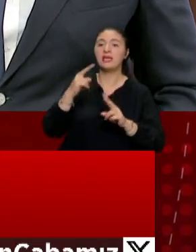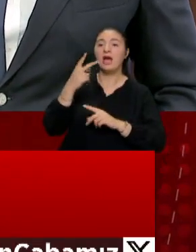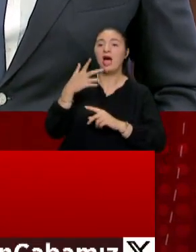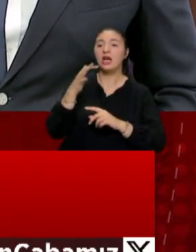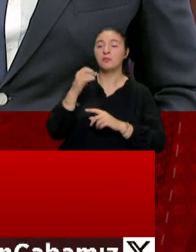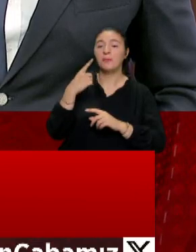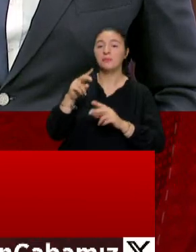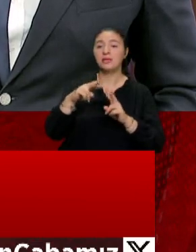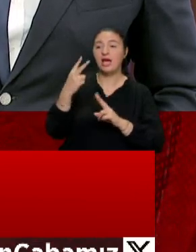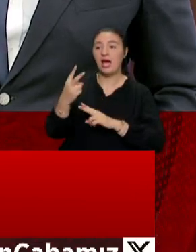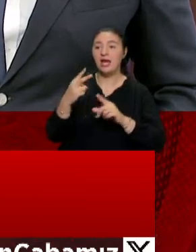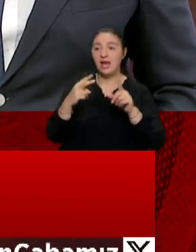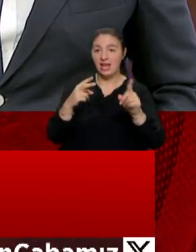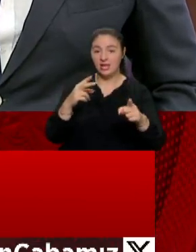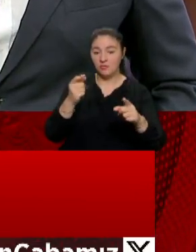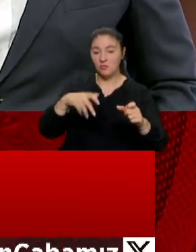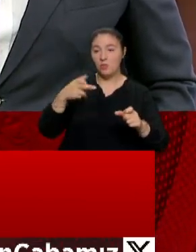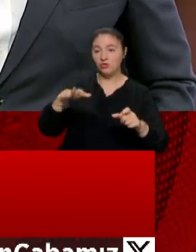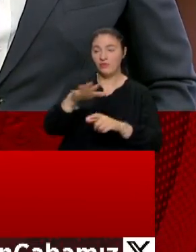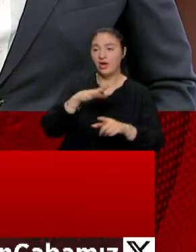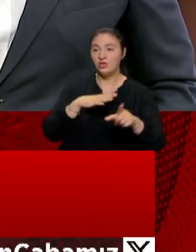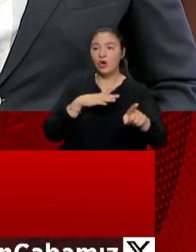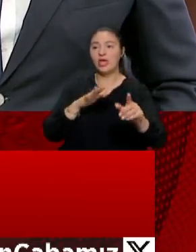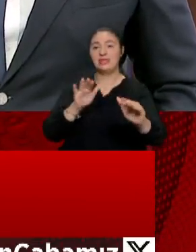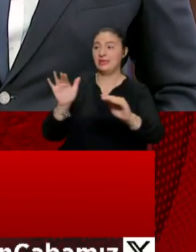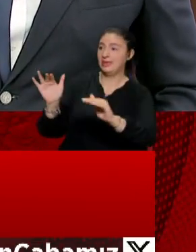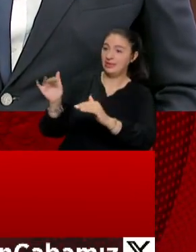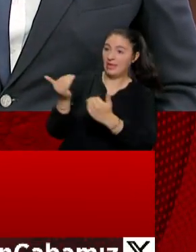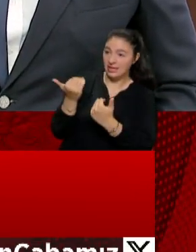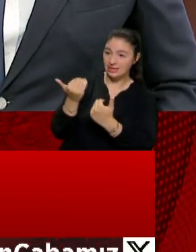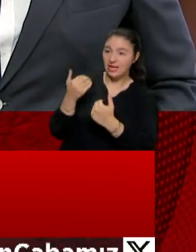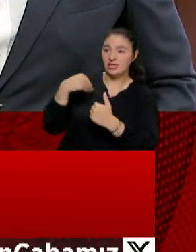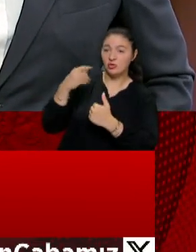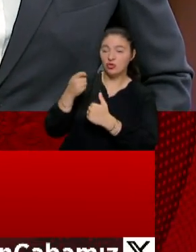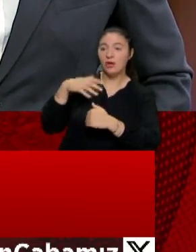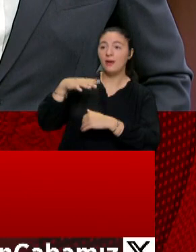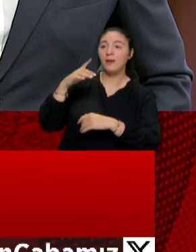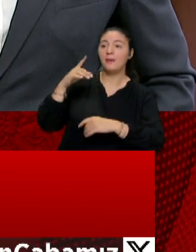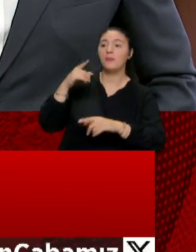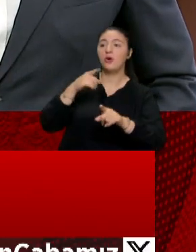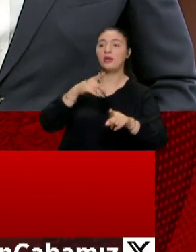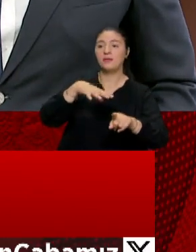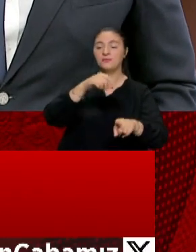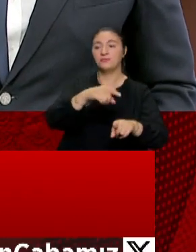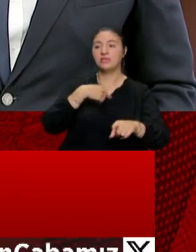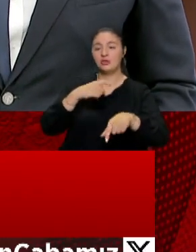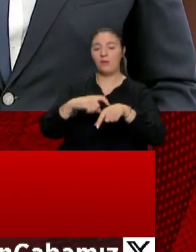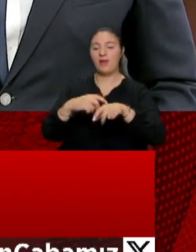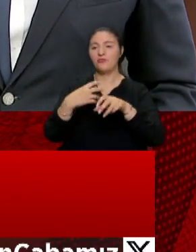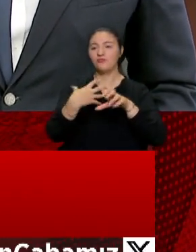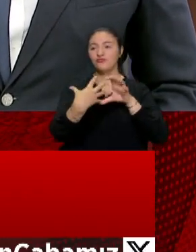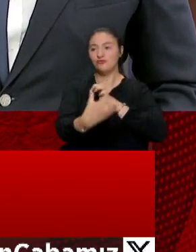vardı satılmaya çalışılıyordu TMSF üzerinden Onun da desteğiyle Merkezi hükümetle oraya bir tane bizi kopyalayarak